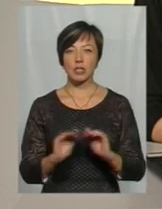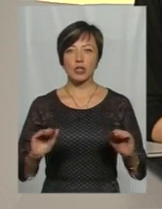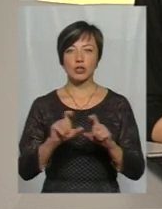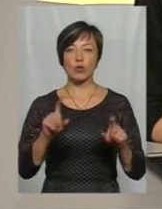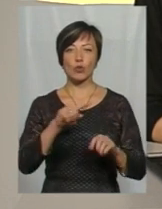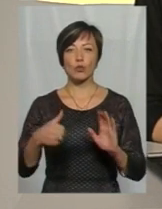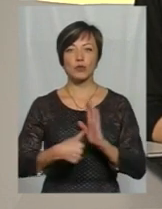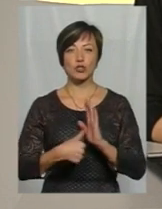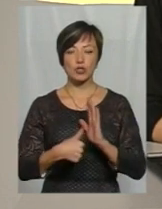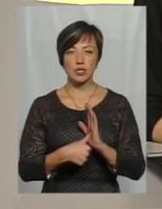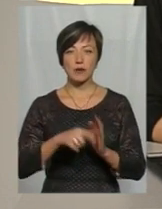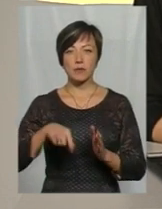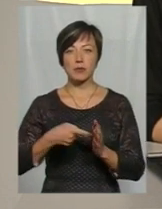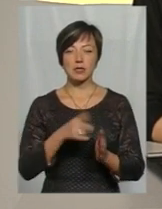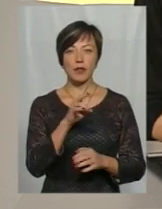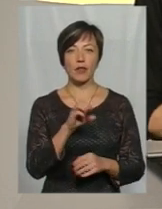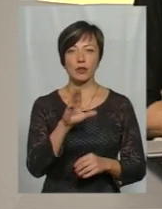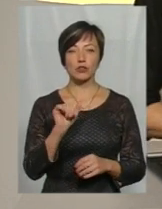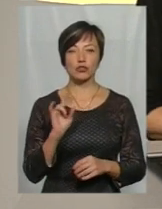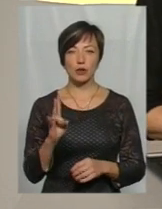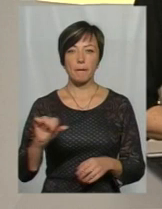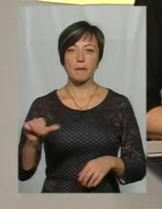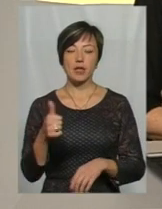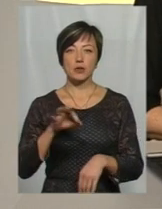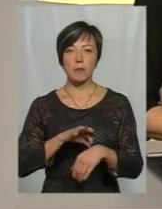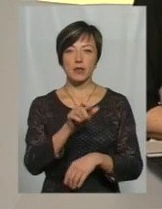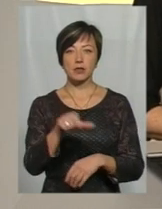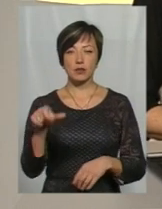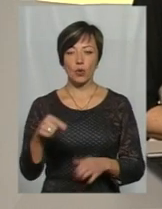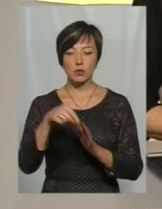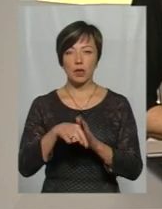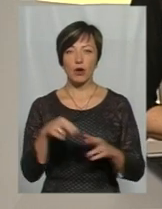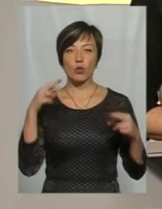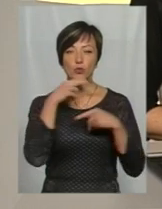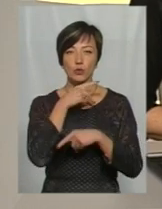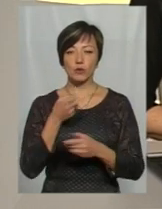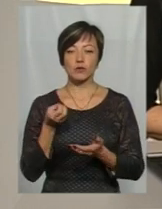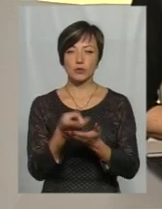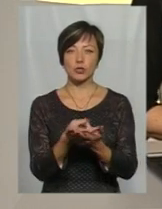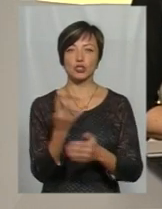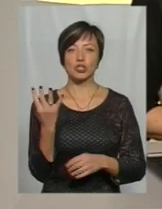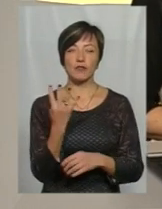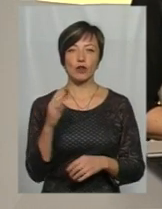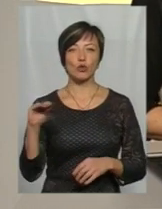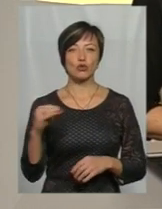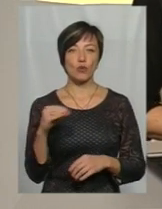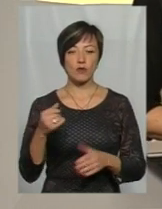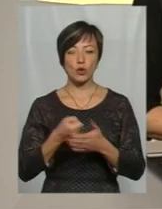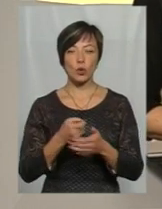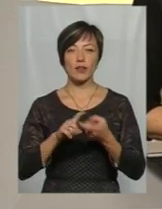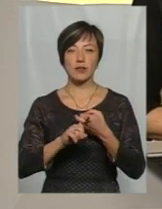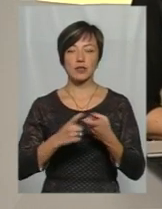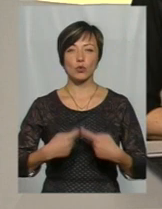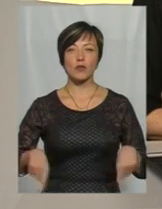садочком номер 6, що у Нетішині. Перших пацієнтів з ознаками харчового отруєння ушпиталили 4 жовтня до